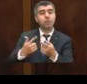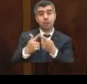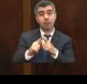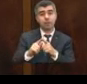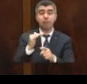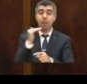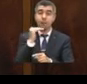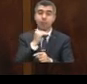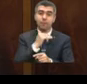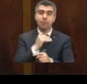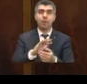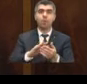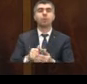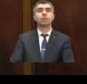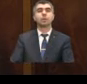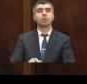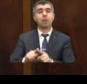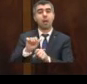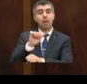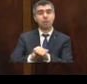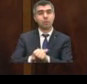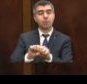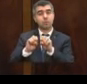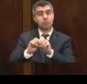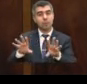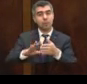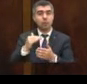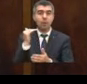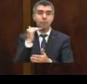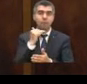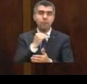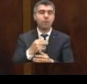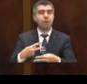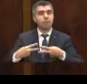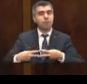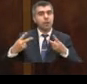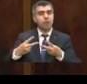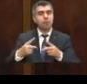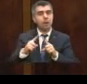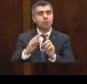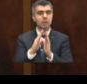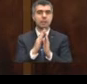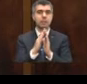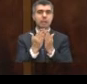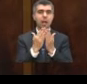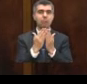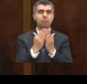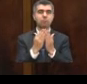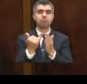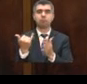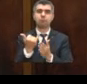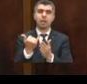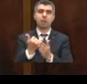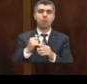تسريع بالإضافة إلى هذه التغطية الصحية، تسريع إخراج السجل الاجتماعي الموحد للوجود،